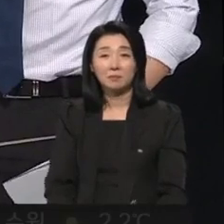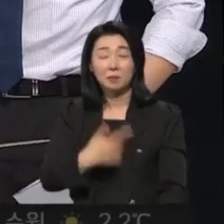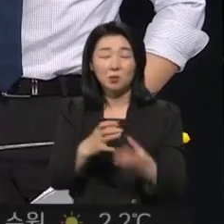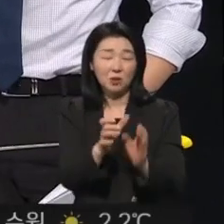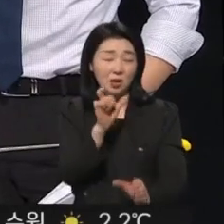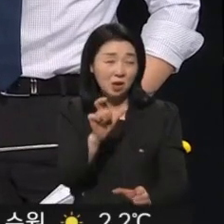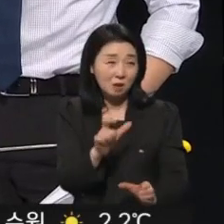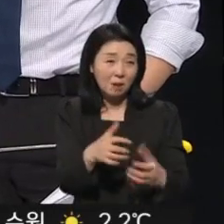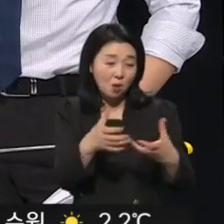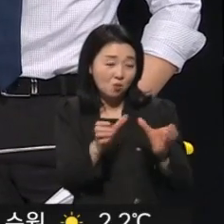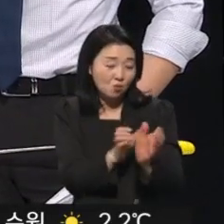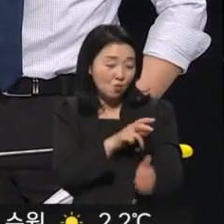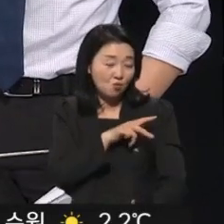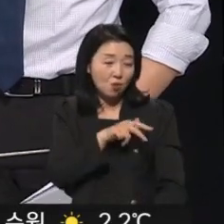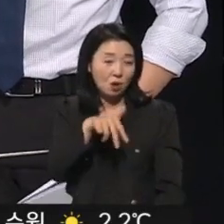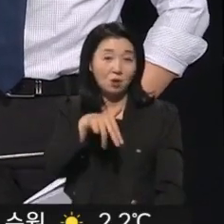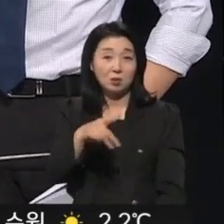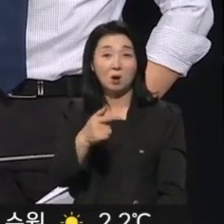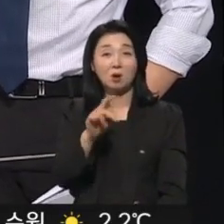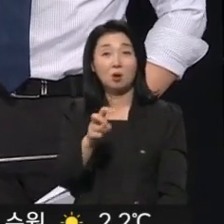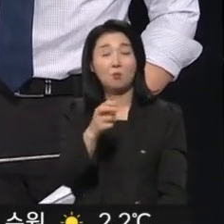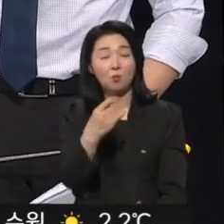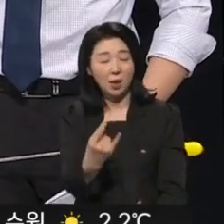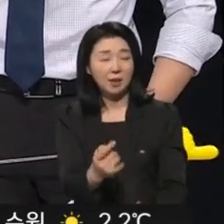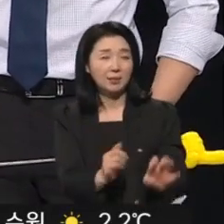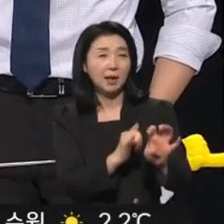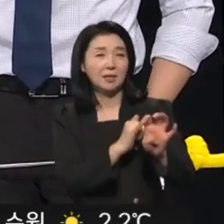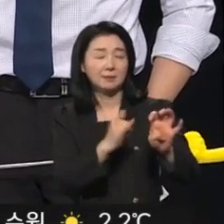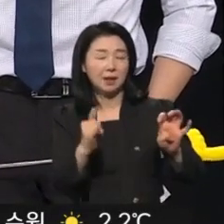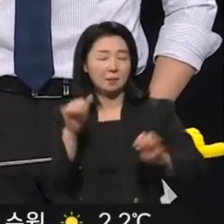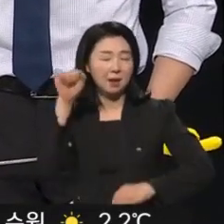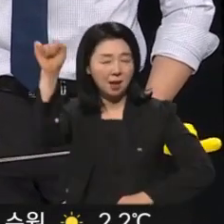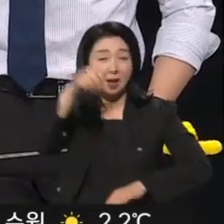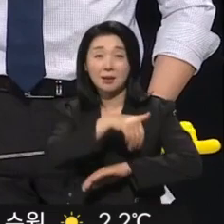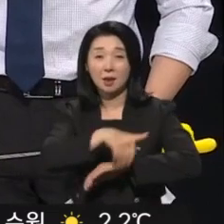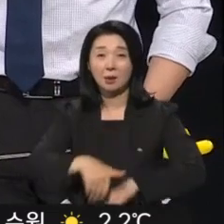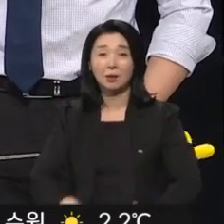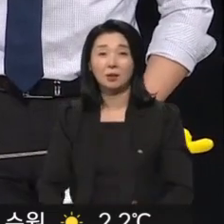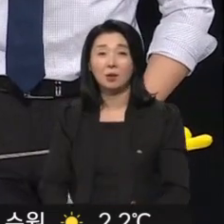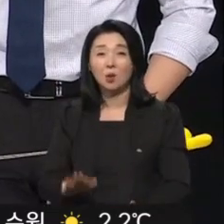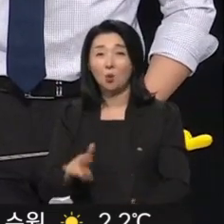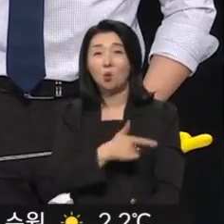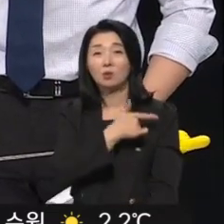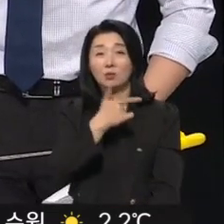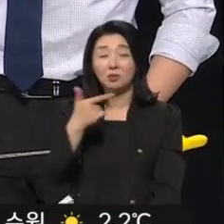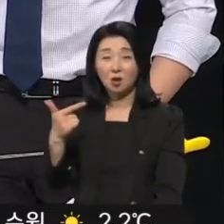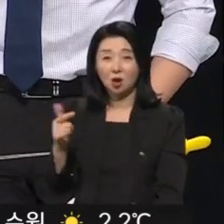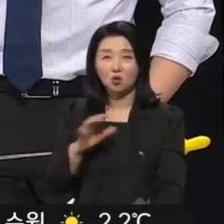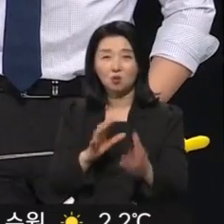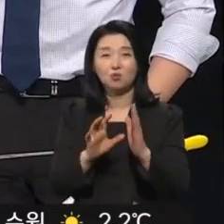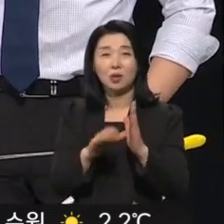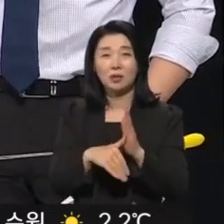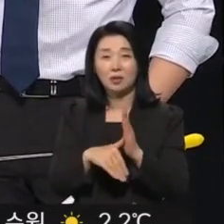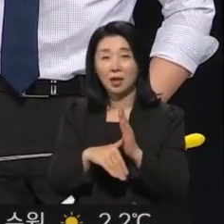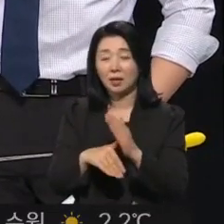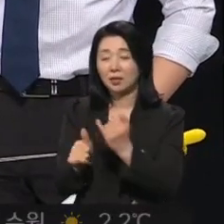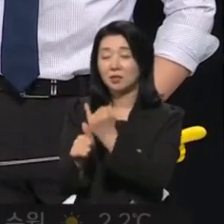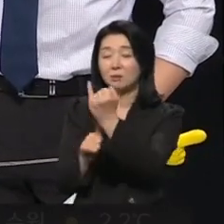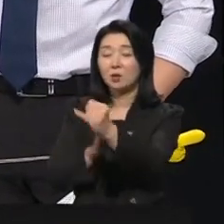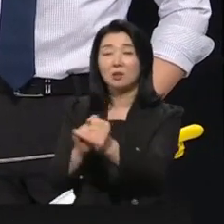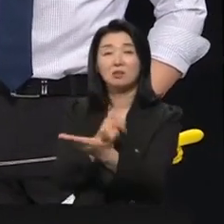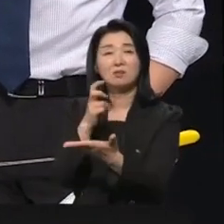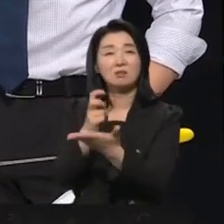모임인 철험의 소속 의원 등 40여 명은 농성을 계획하고 있습니다. 오늘 저녁 국회 로텐더홀에서 김건희 특검법 도입을